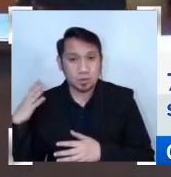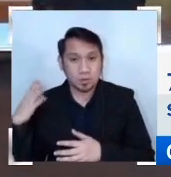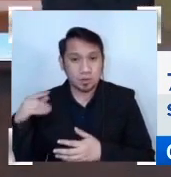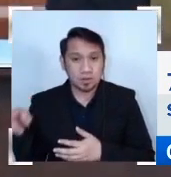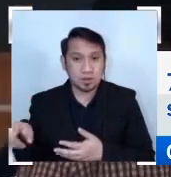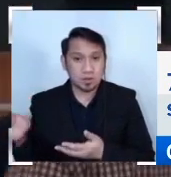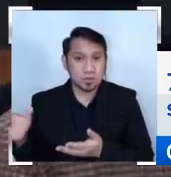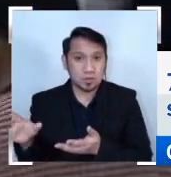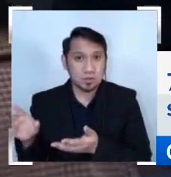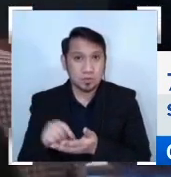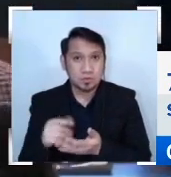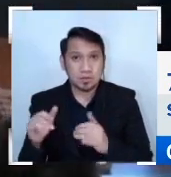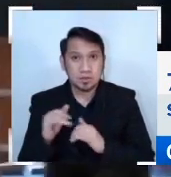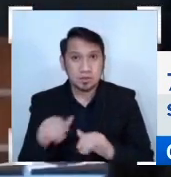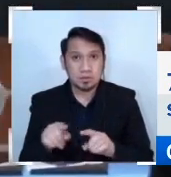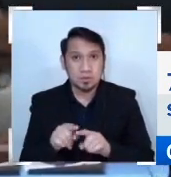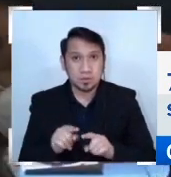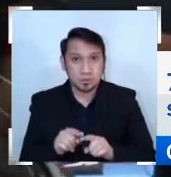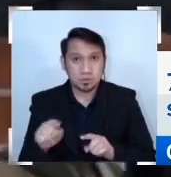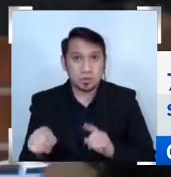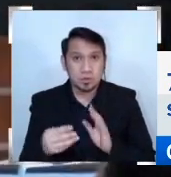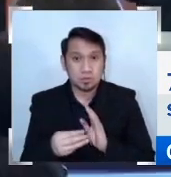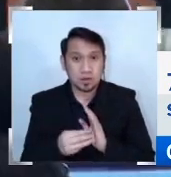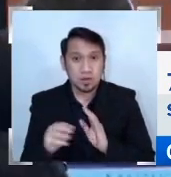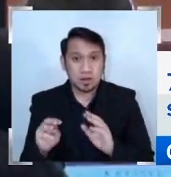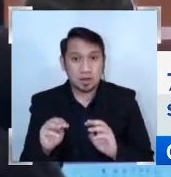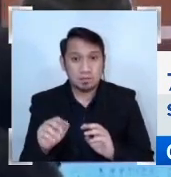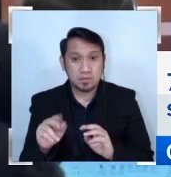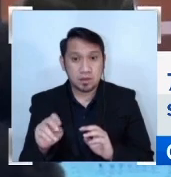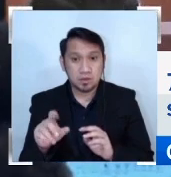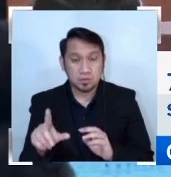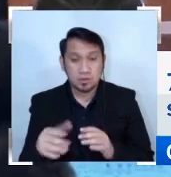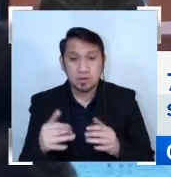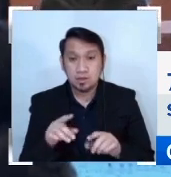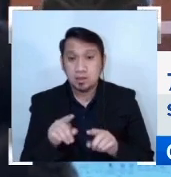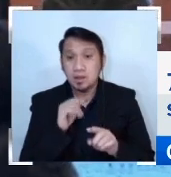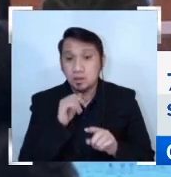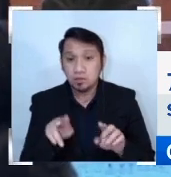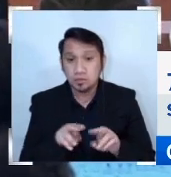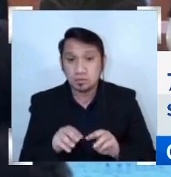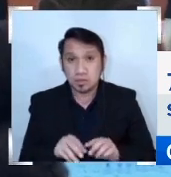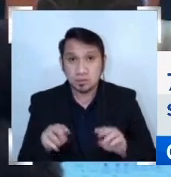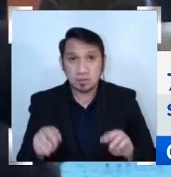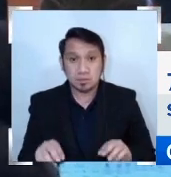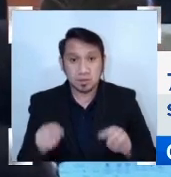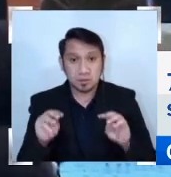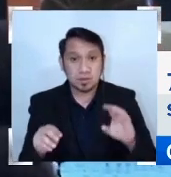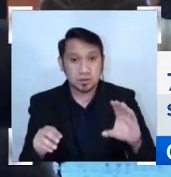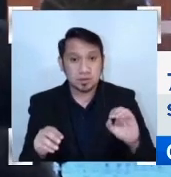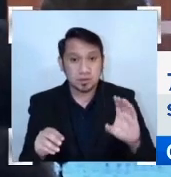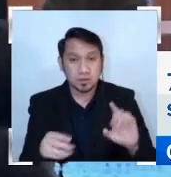tayo ng manual voting sa pagpuproklama ng mga nanalo. Bukod naman sa Malabon City, na-canvass kanina ang mga COC mula sa